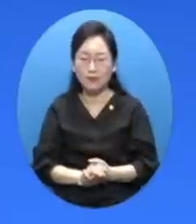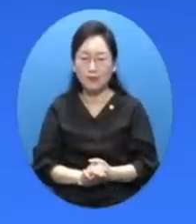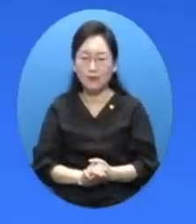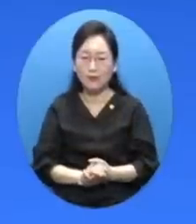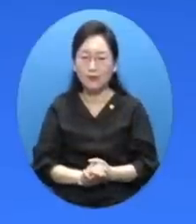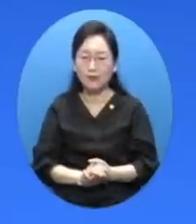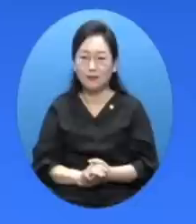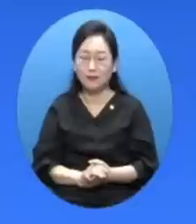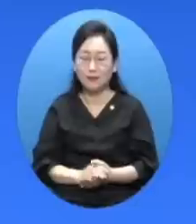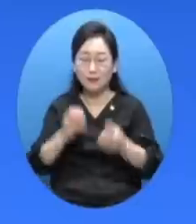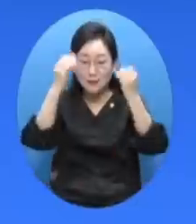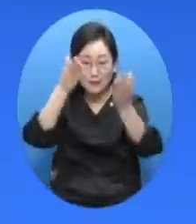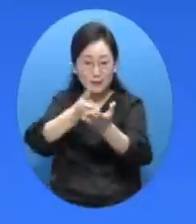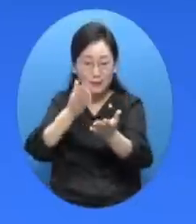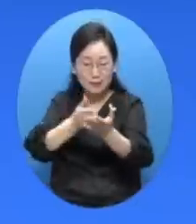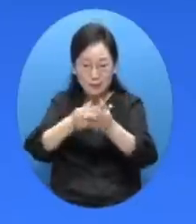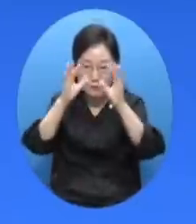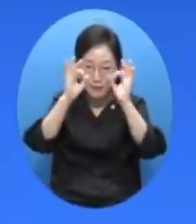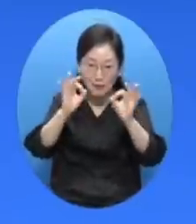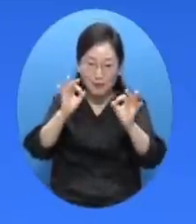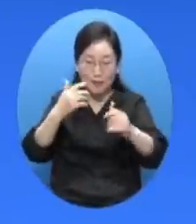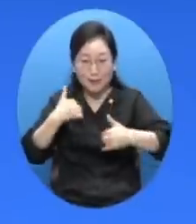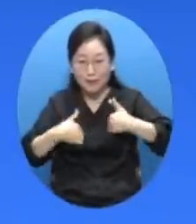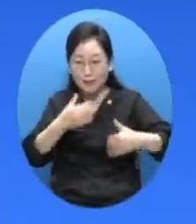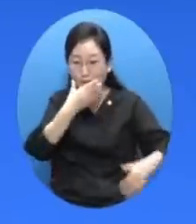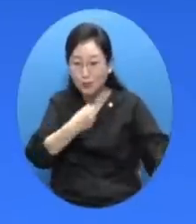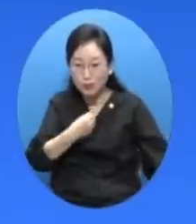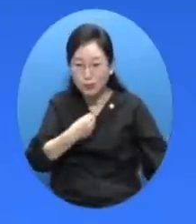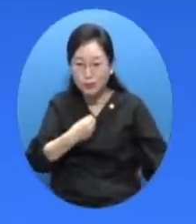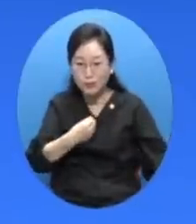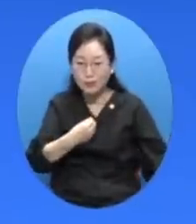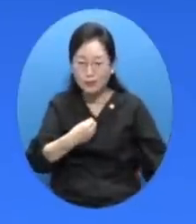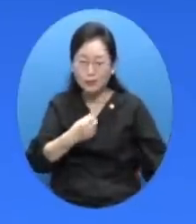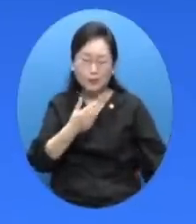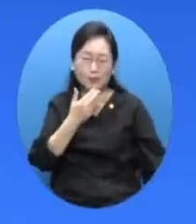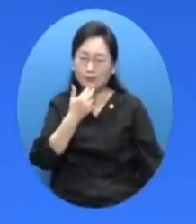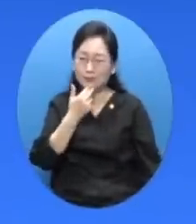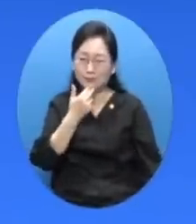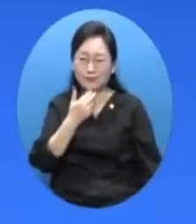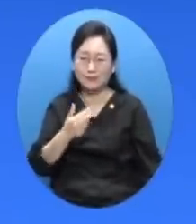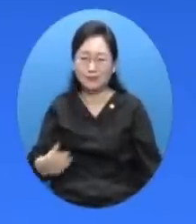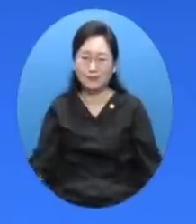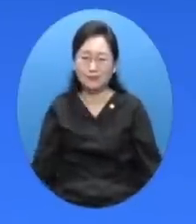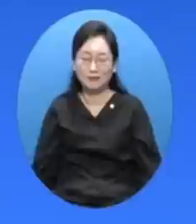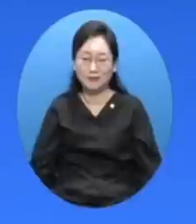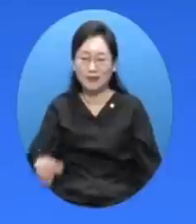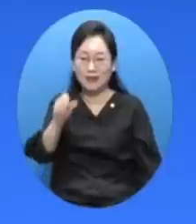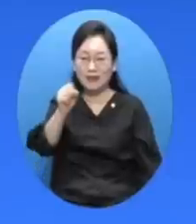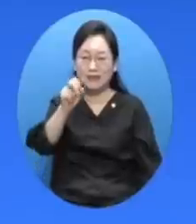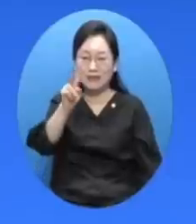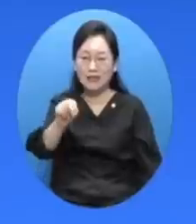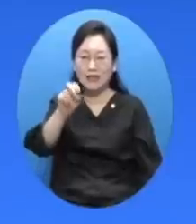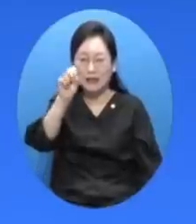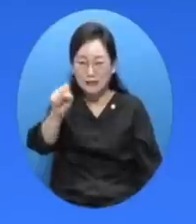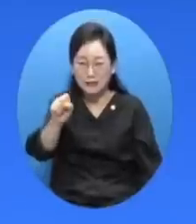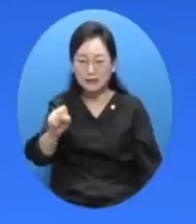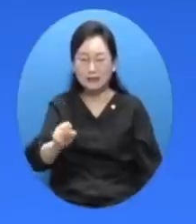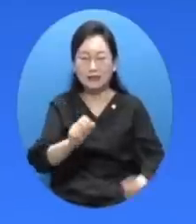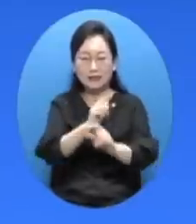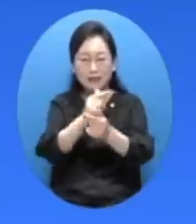뉴스가 우리를 기쁘게 하고 행복한 뉴스가 거의 없는 것 같습니다. SNS 뭐 여러